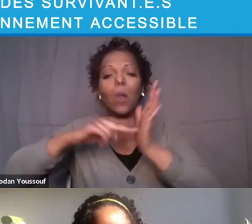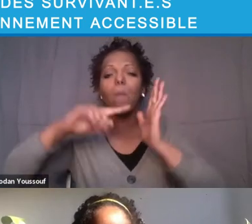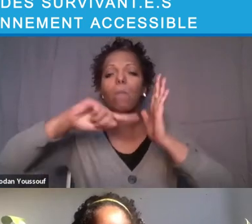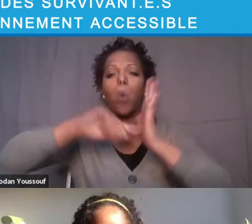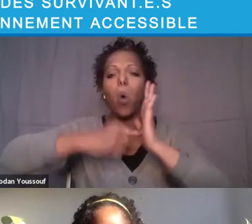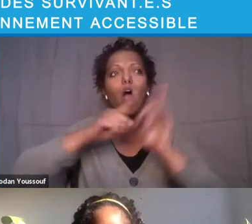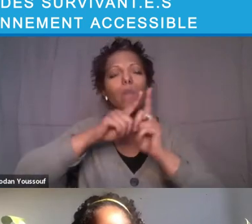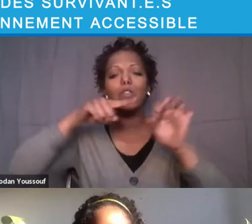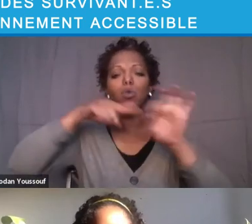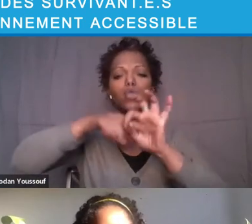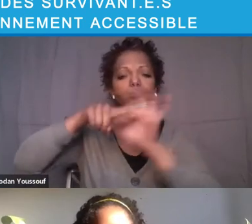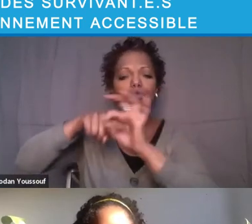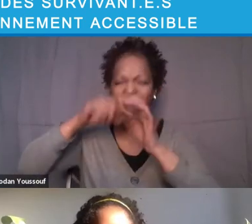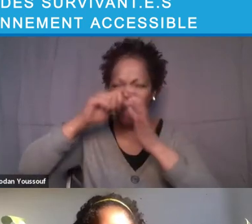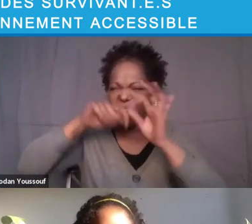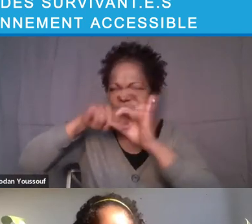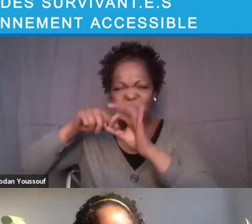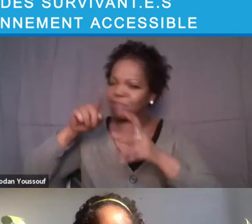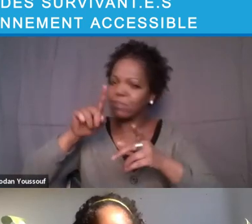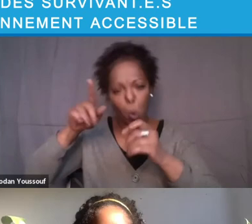femmes-là soient incluses.